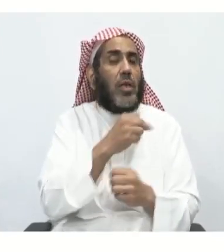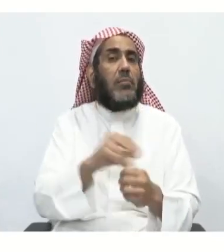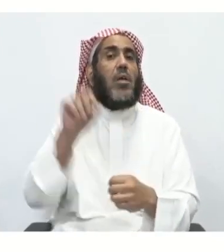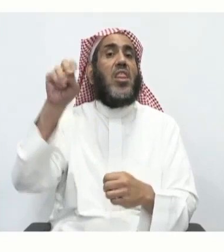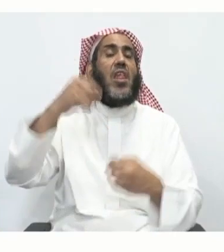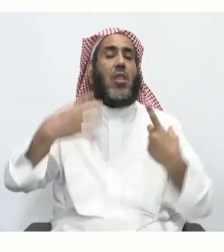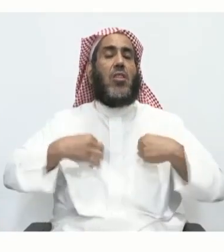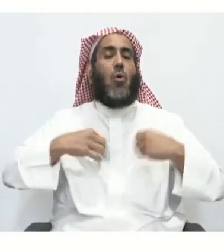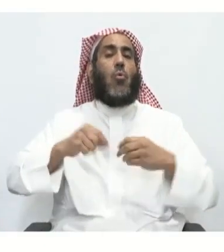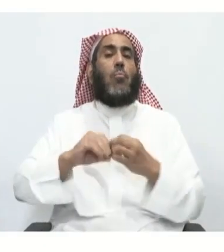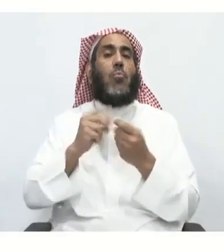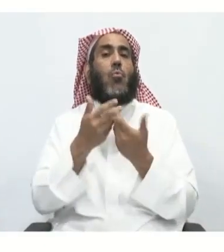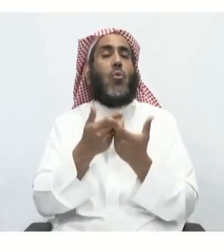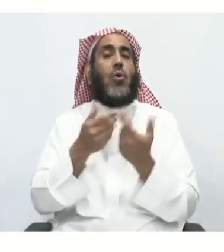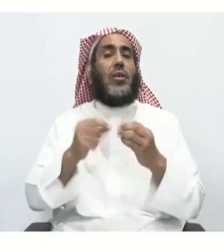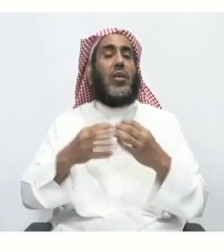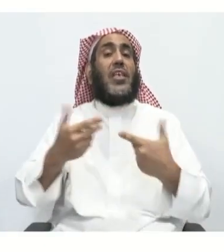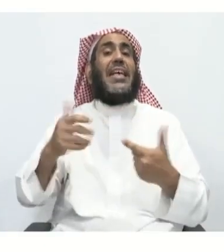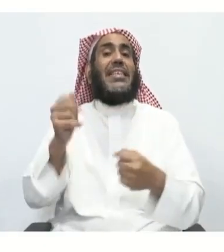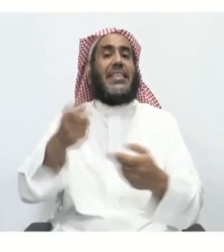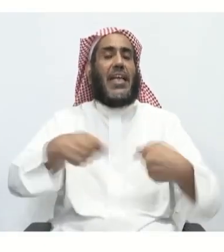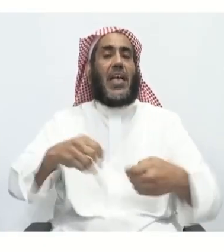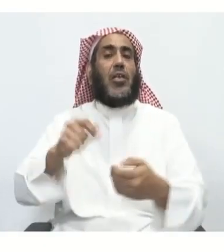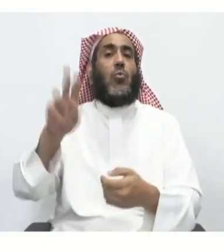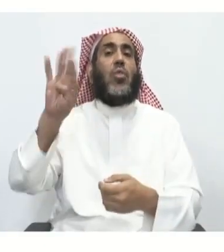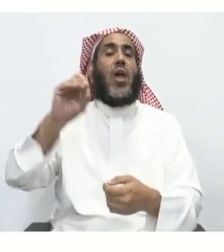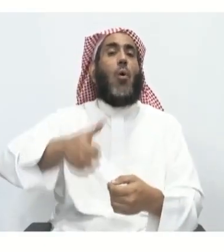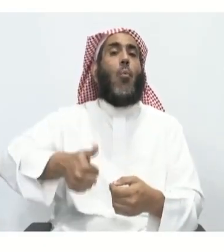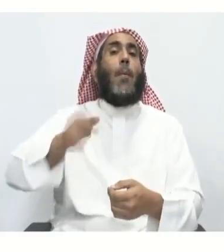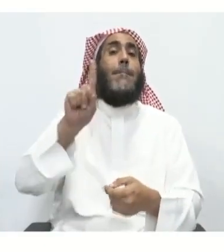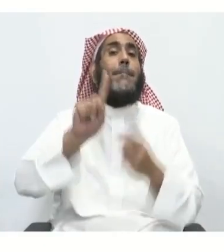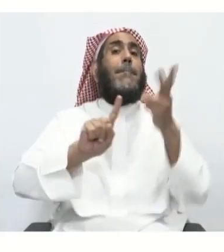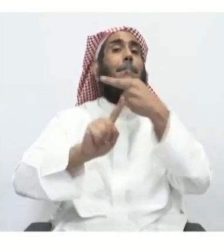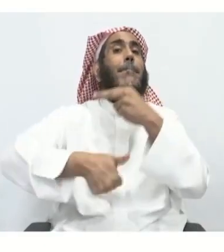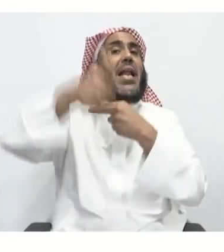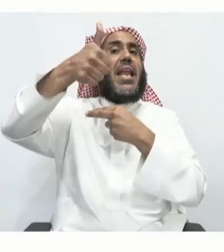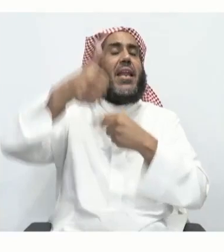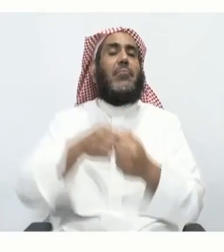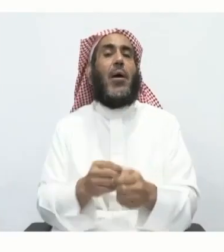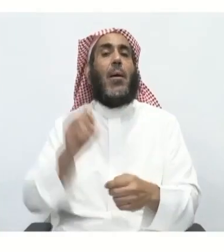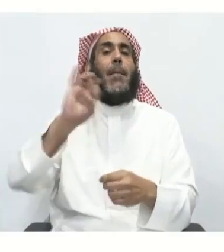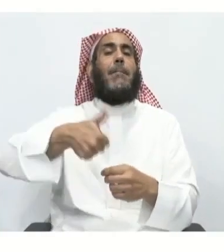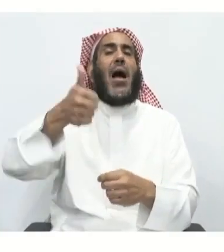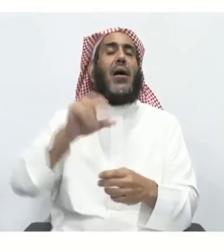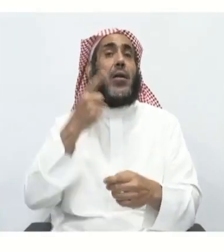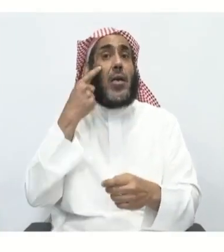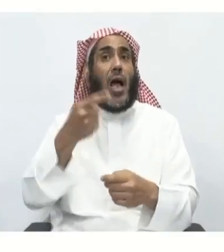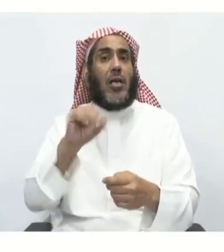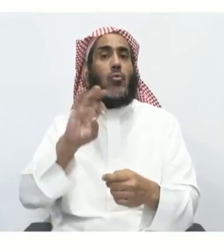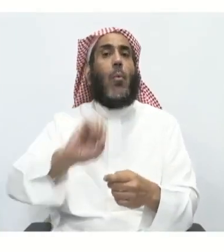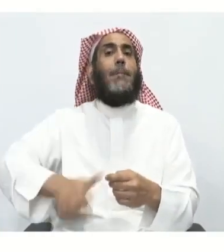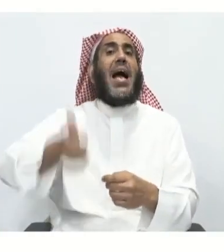ثوب منون تنوين النصب اشتريت ثوبا والالف هنا الف التنوين الزياده ماء اقول مثلا رايت